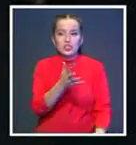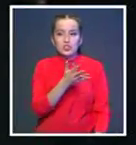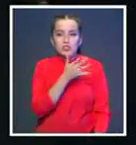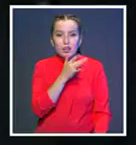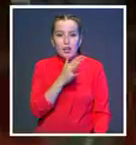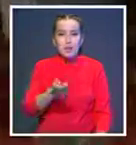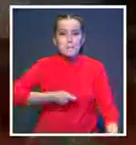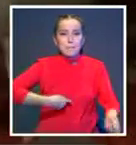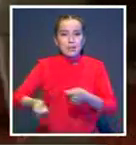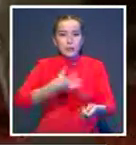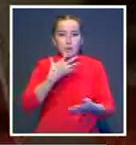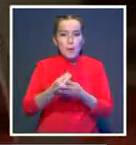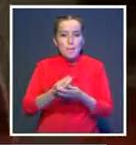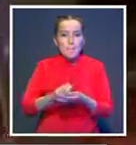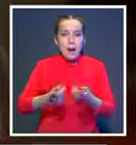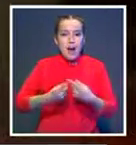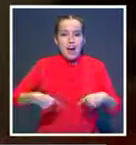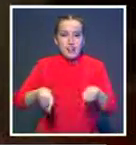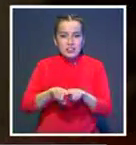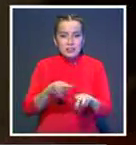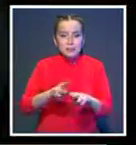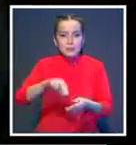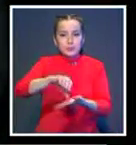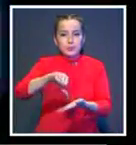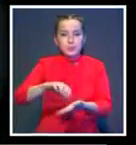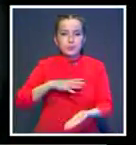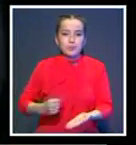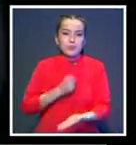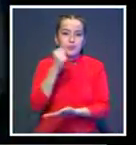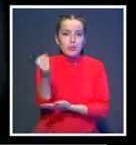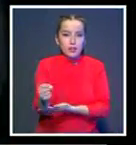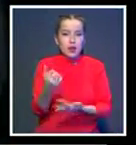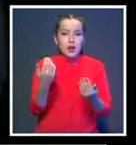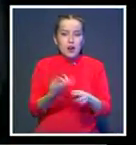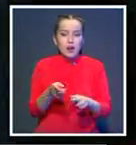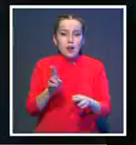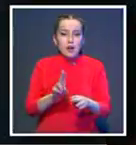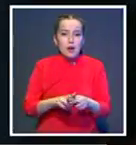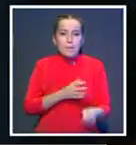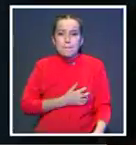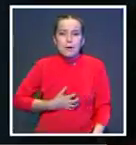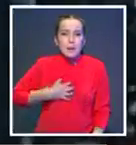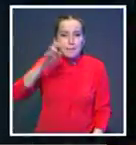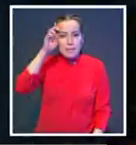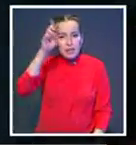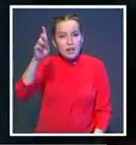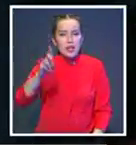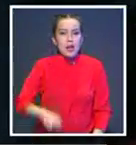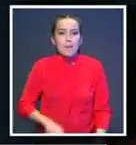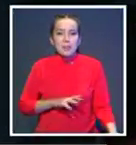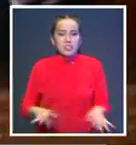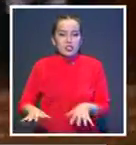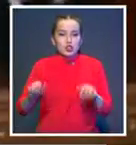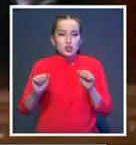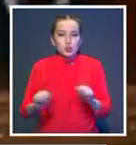биліктегі жұмысшы партиясының политбюро мүшесі болып тағайындал. Айта кетсек, бұл орган маңызды мемлекеттік мәселелерді шешумен